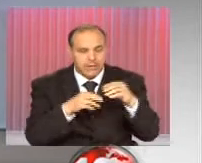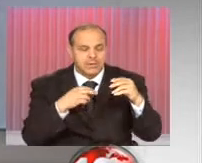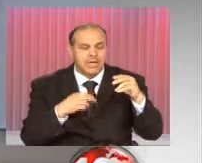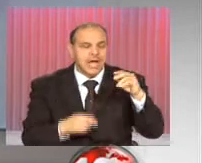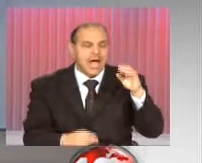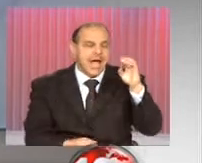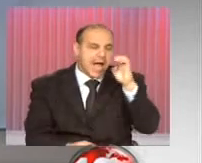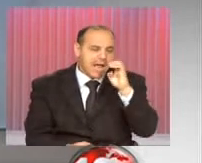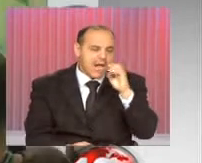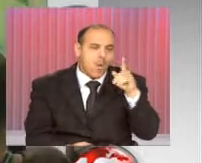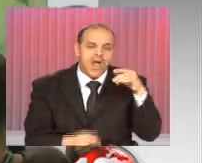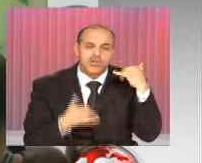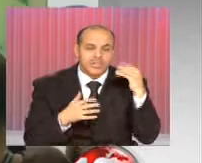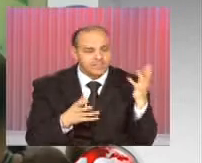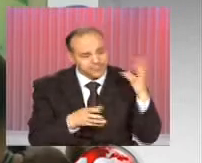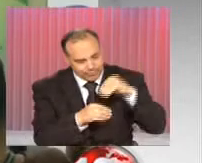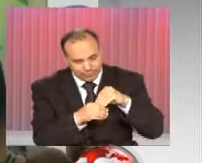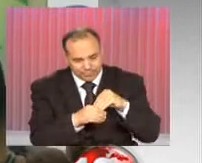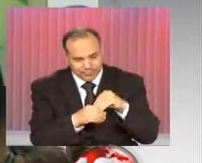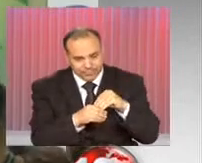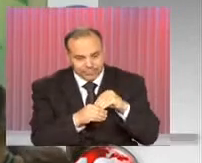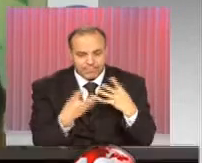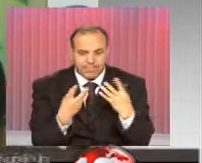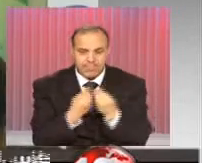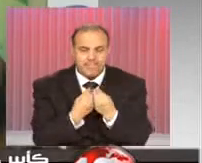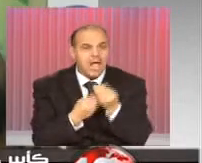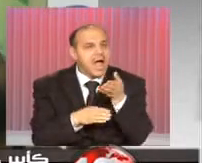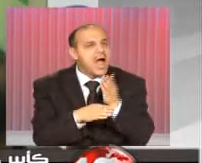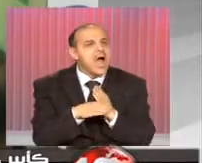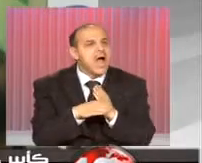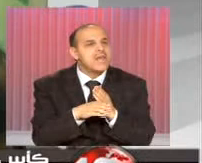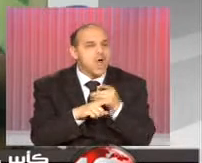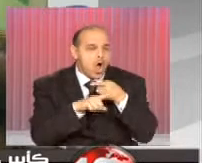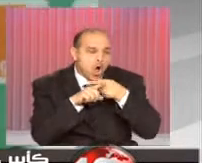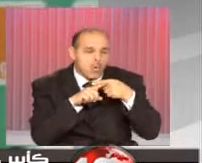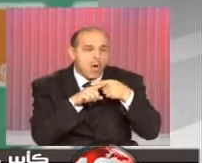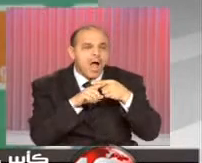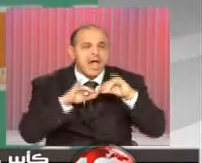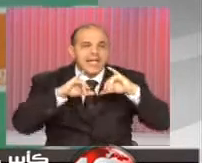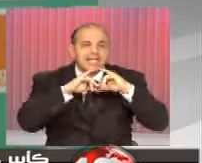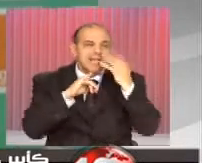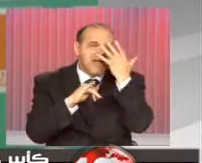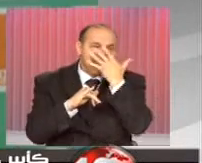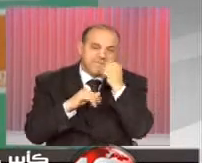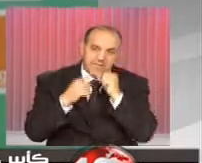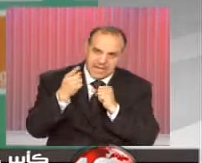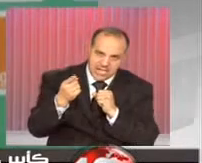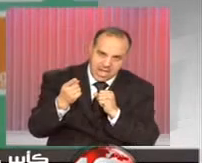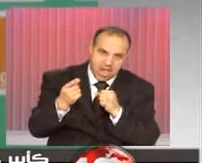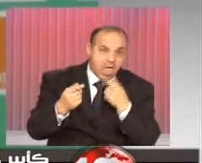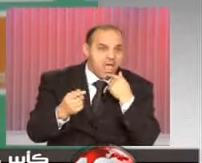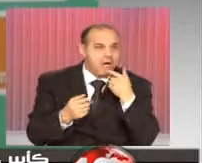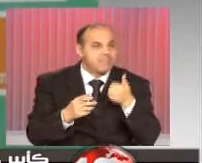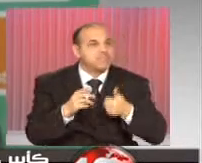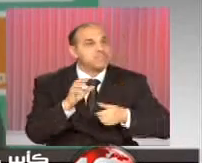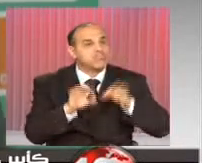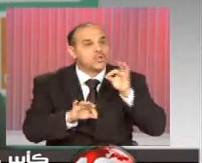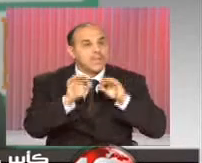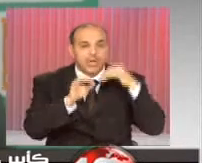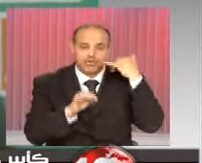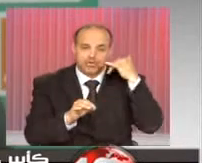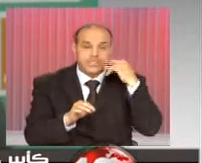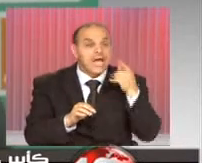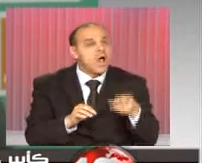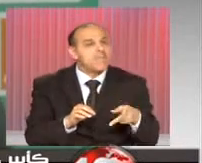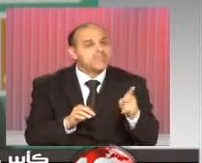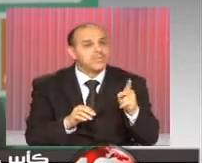غانا والجزائر أمس بركب المنتخبات المتأهلة لربع نهائي كأس الأمم الإفريقية، حيث رفع المنتخب الجزائري